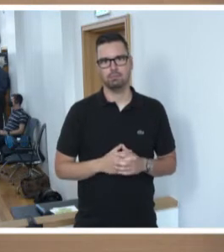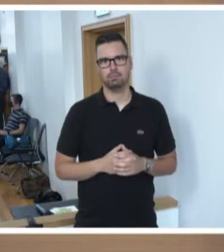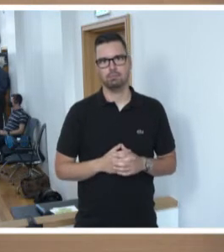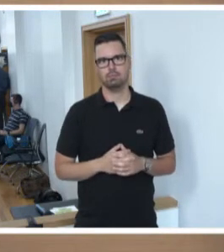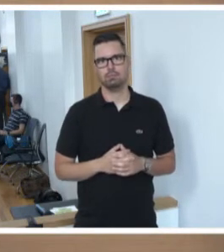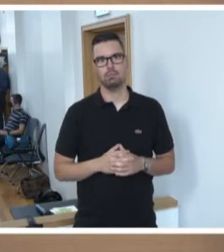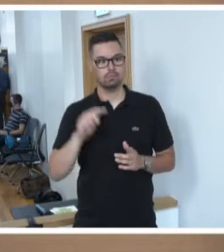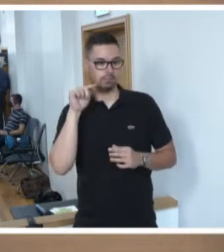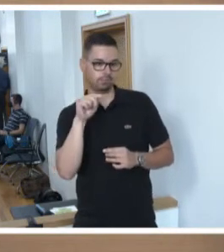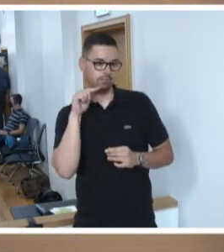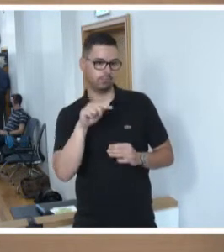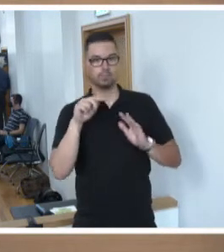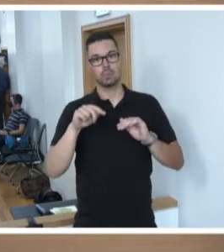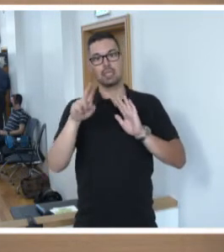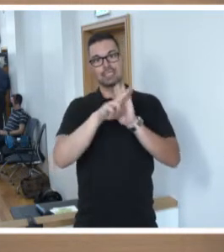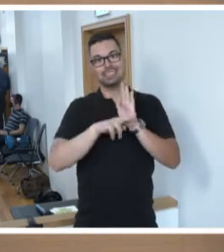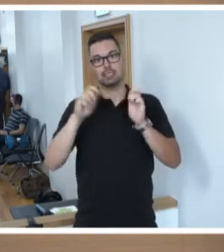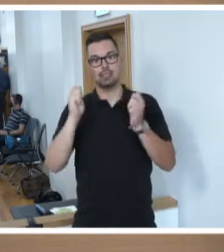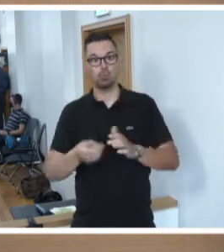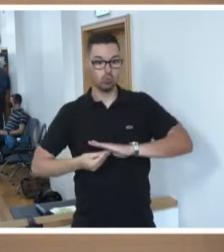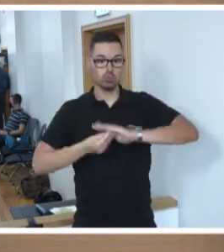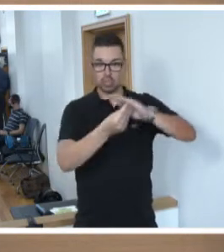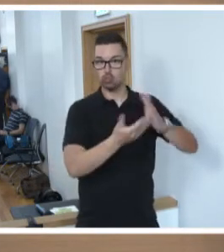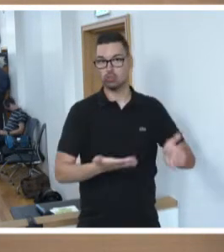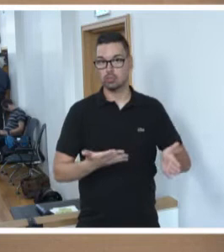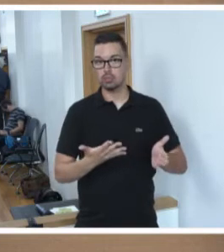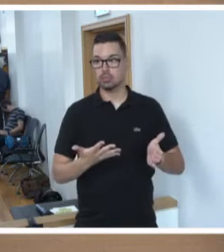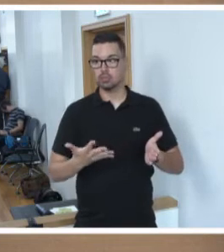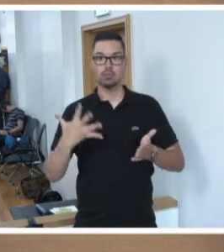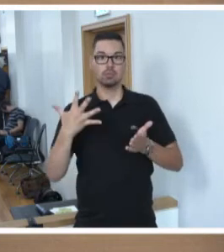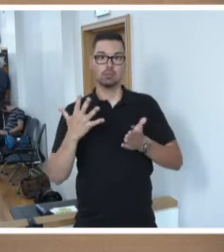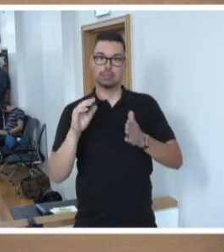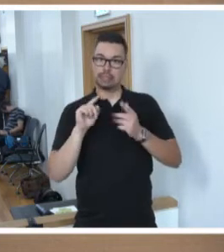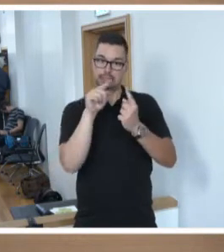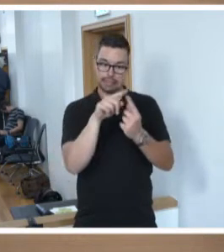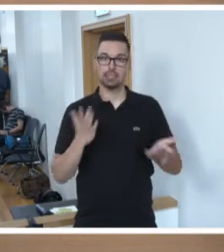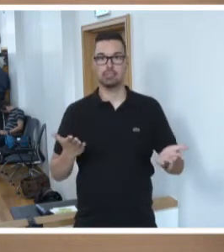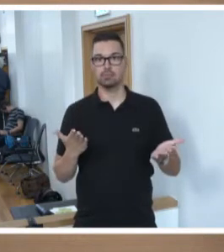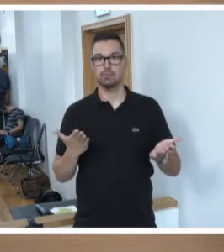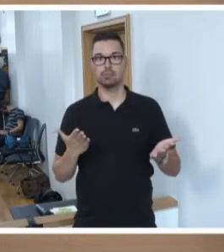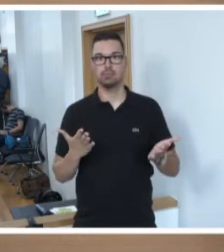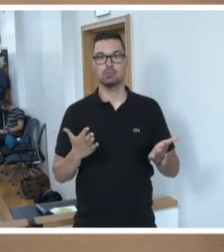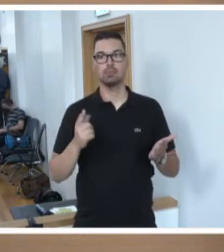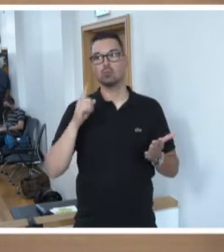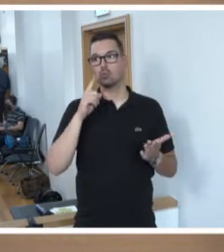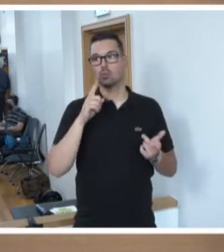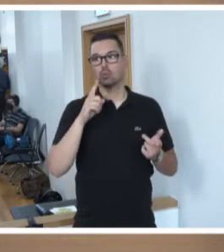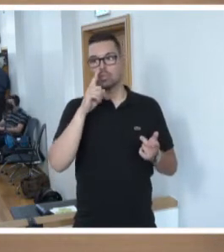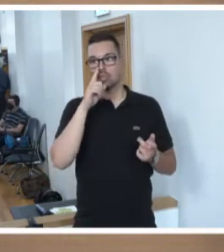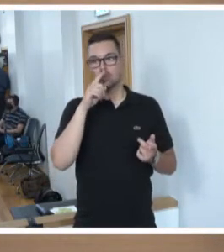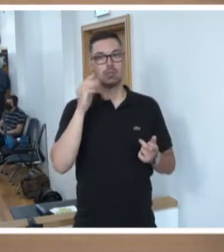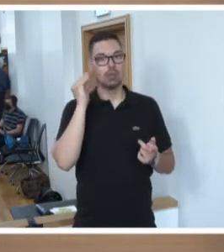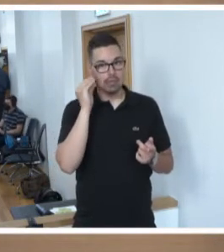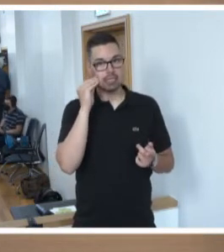Und dieser Gesetzesentwurf unterstützt die Akteure bei der Erreichung dieses Ziels. Und wenn überhaupt, dann stellen wir mit